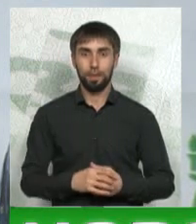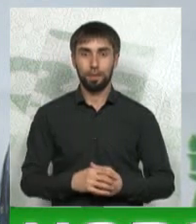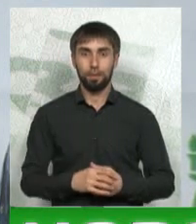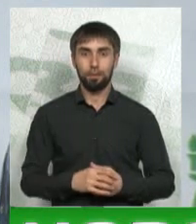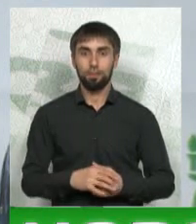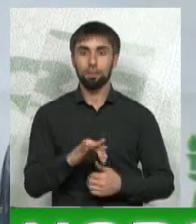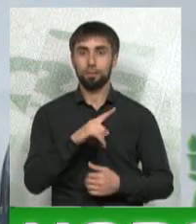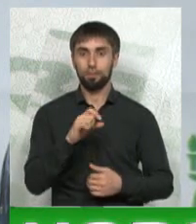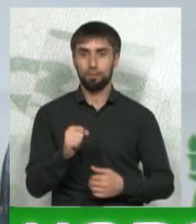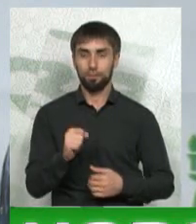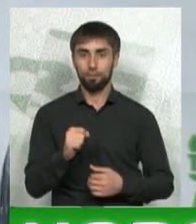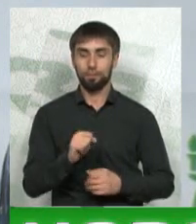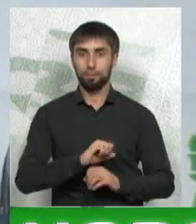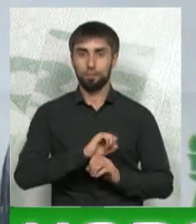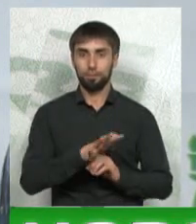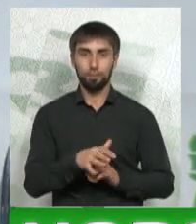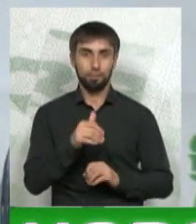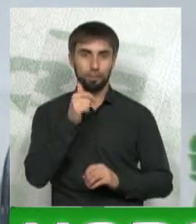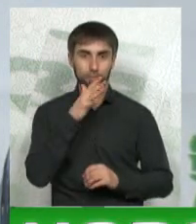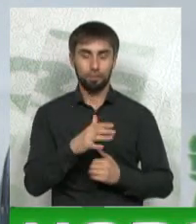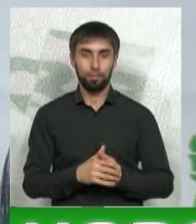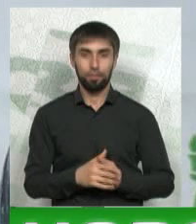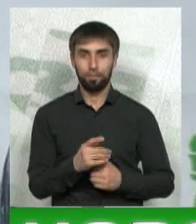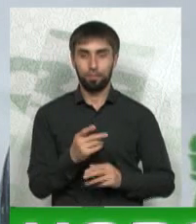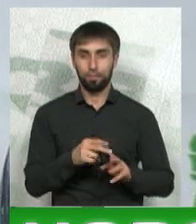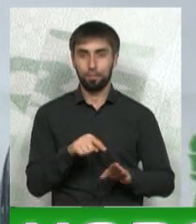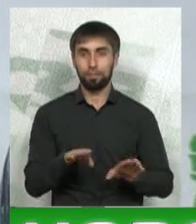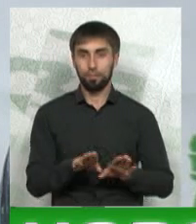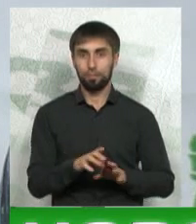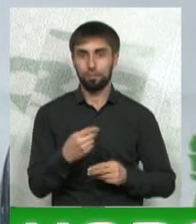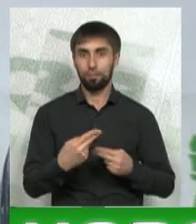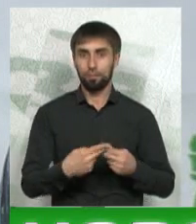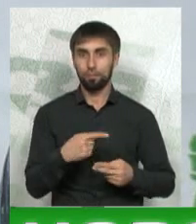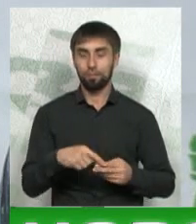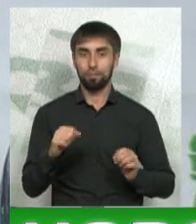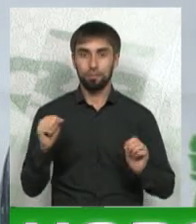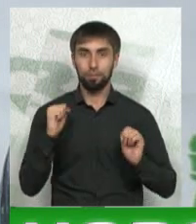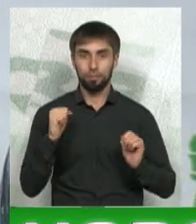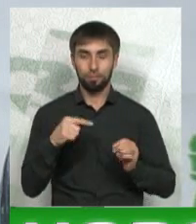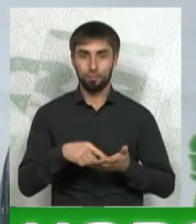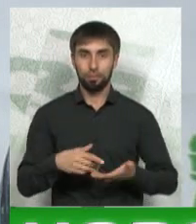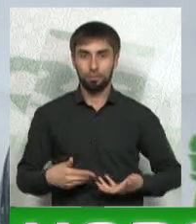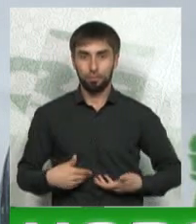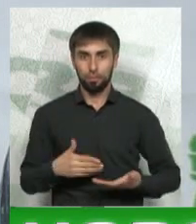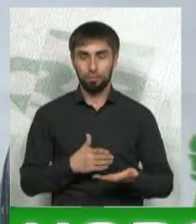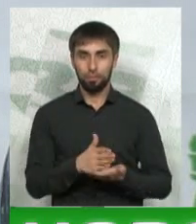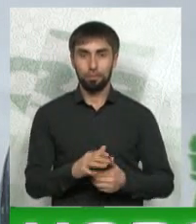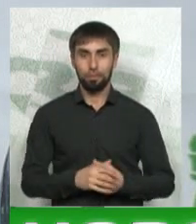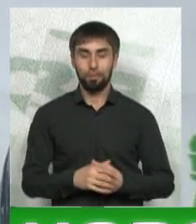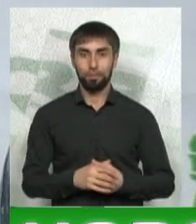в связи с пандемией, которая несла определенные коррективы и в спортивную сферу,